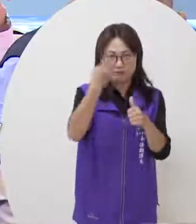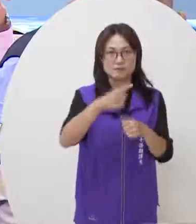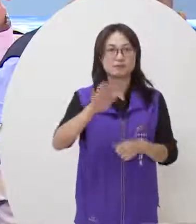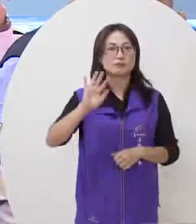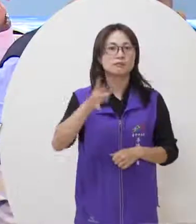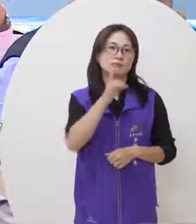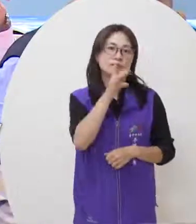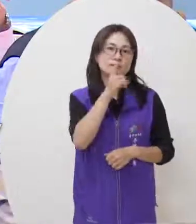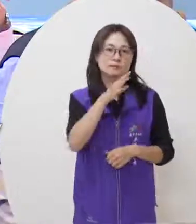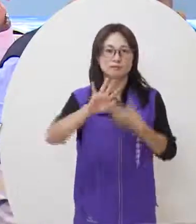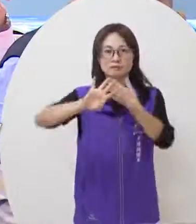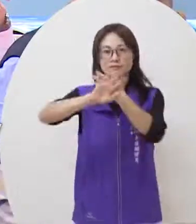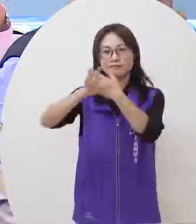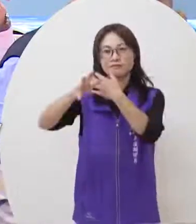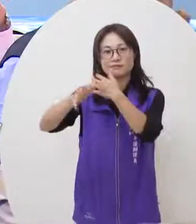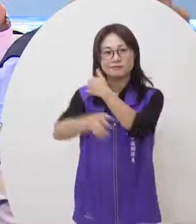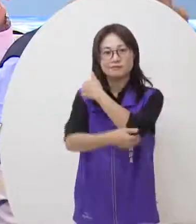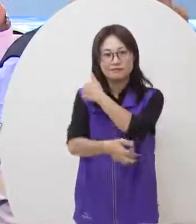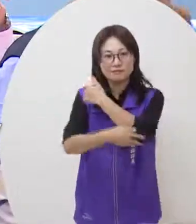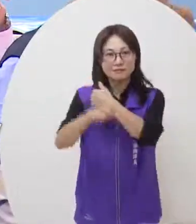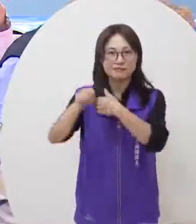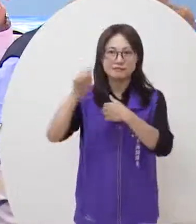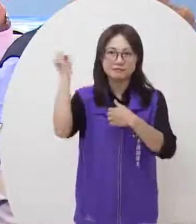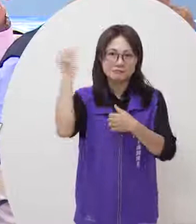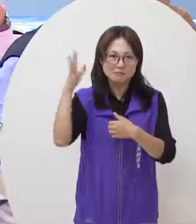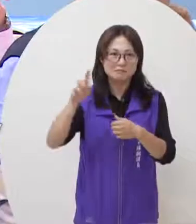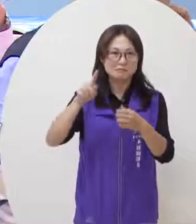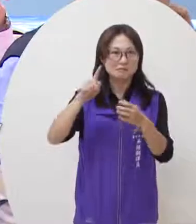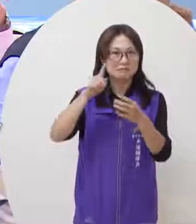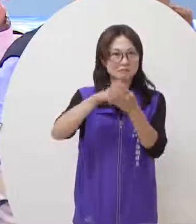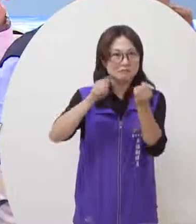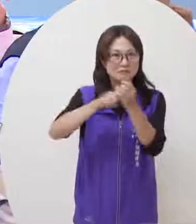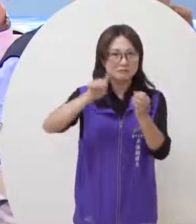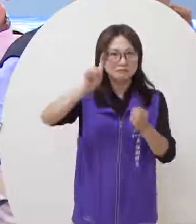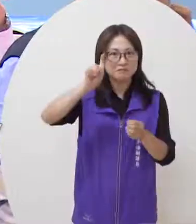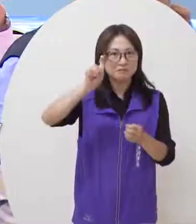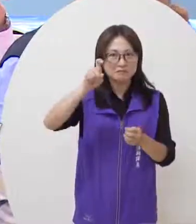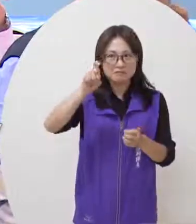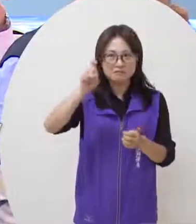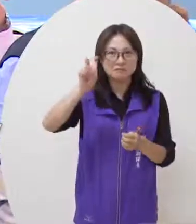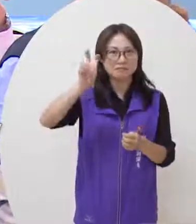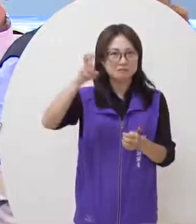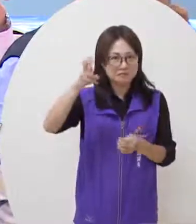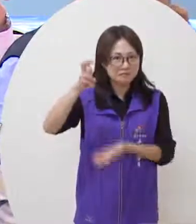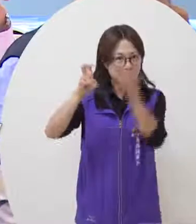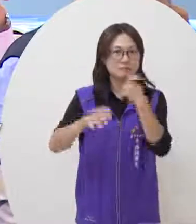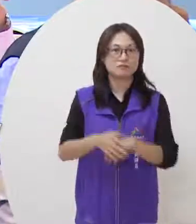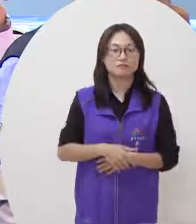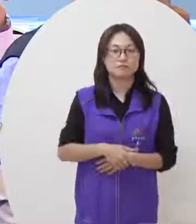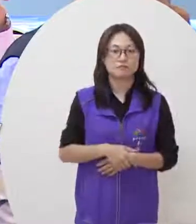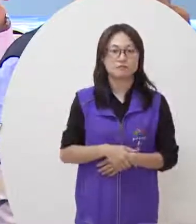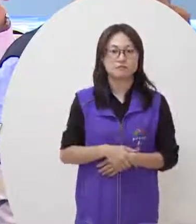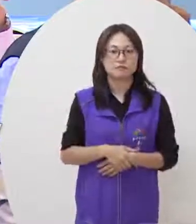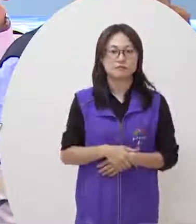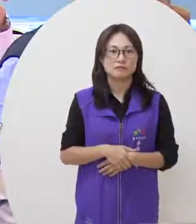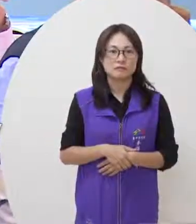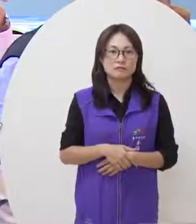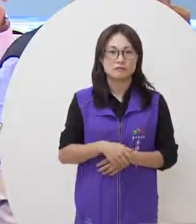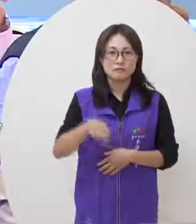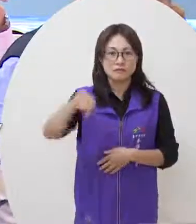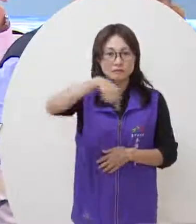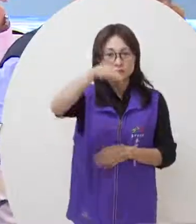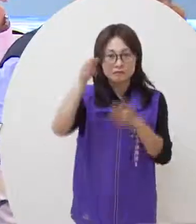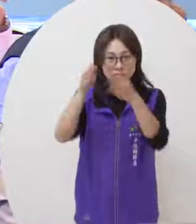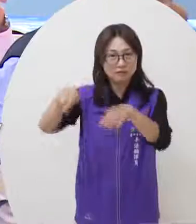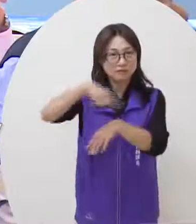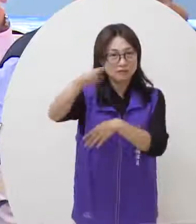四五十人哦，这个外劳也是要收钱呐、啊，对不？以外来，我们还是要收。但是在学